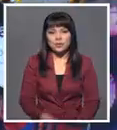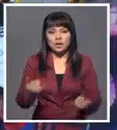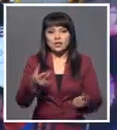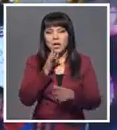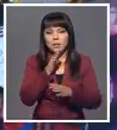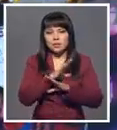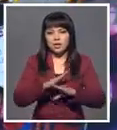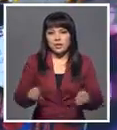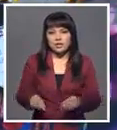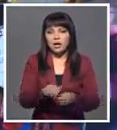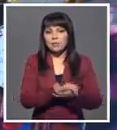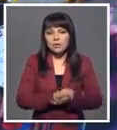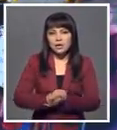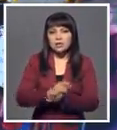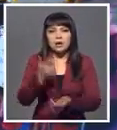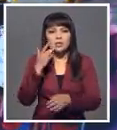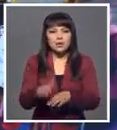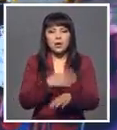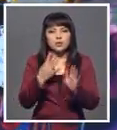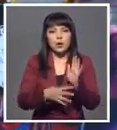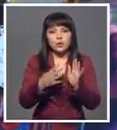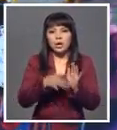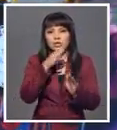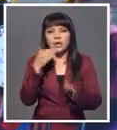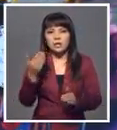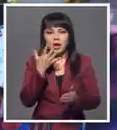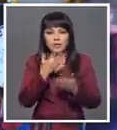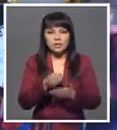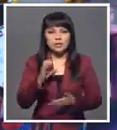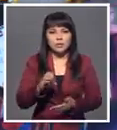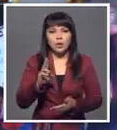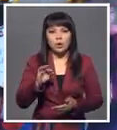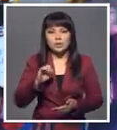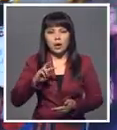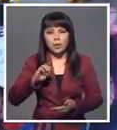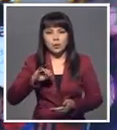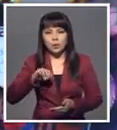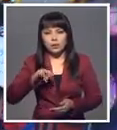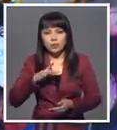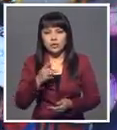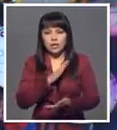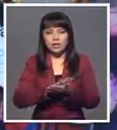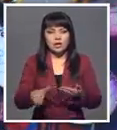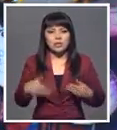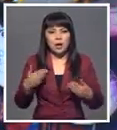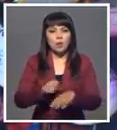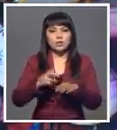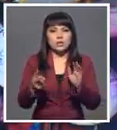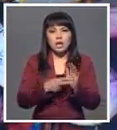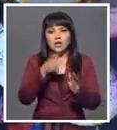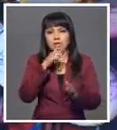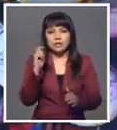Заманымыз тыныш, бейбітшілігіміз баянды болсын. Бұл 90 жастағы қарт майдангер Сембек Қожахметұлының ақ тілегі. Ол 17